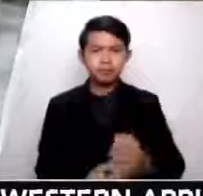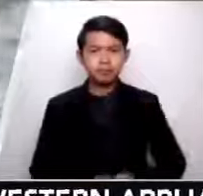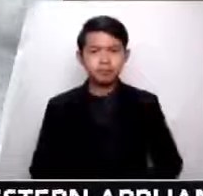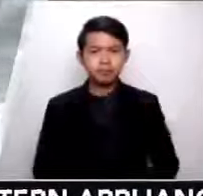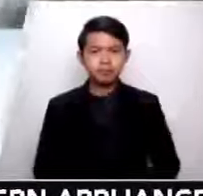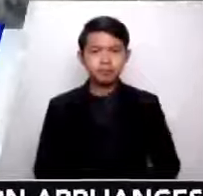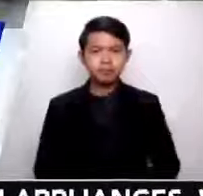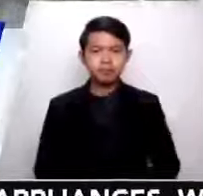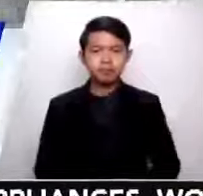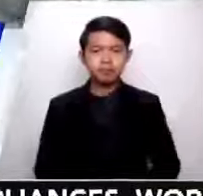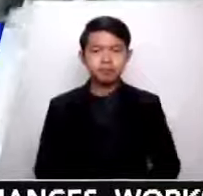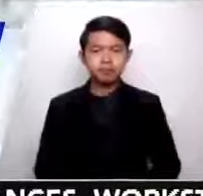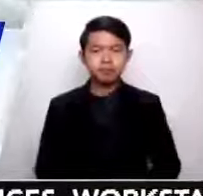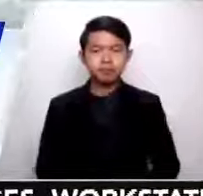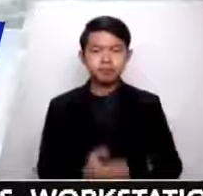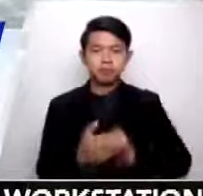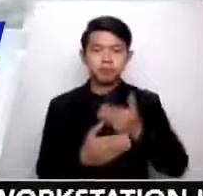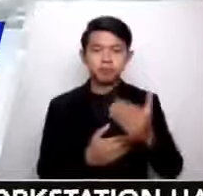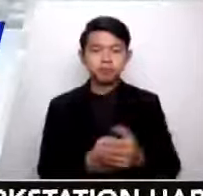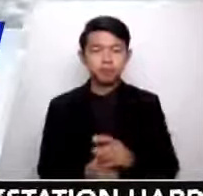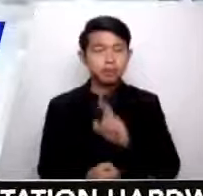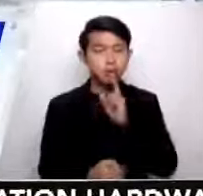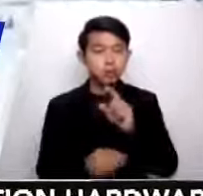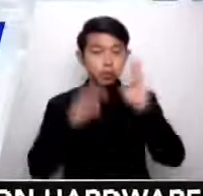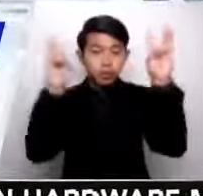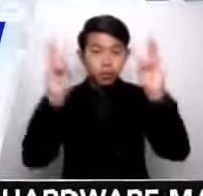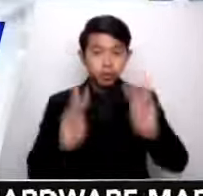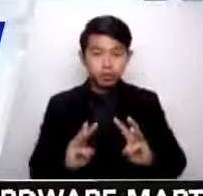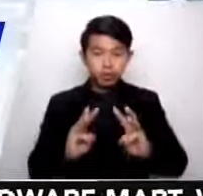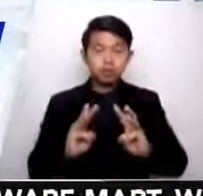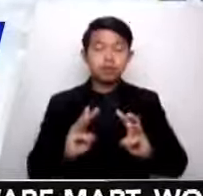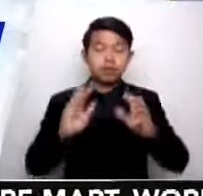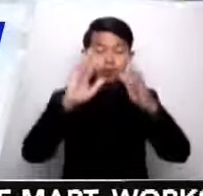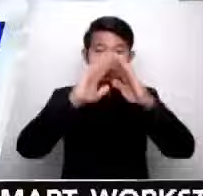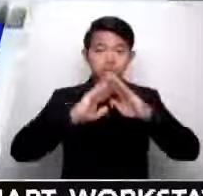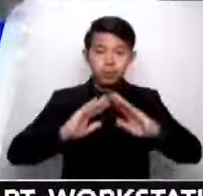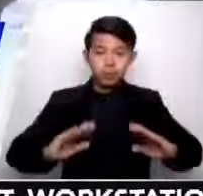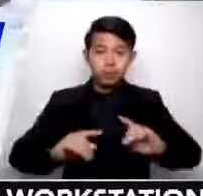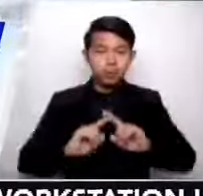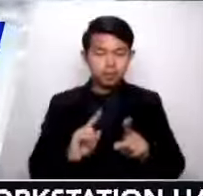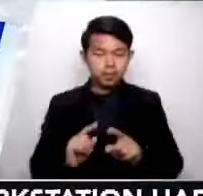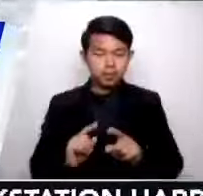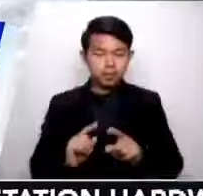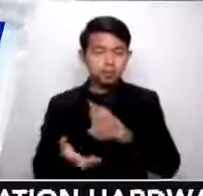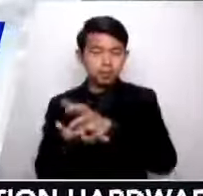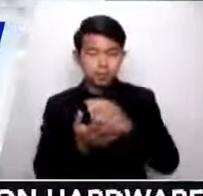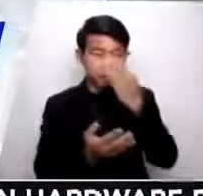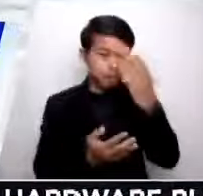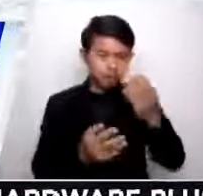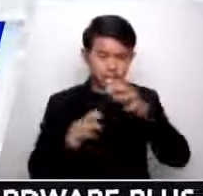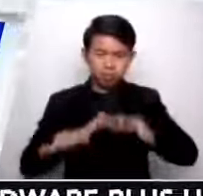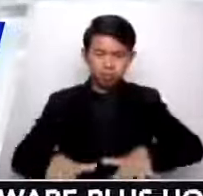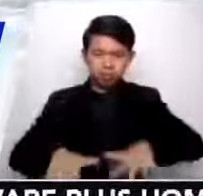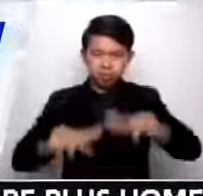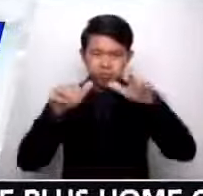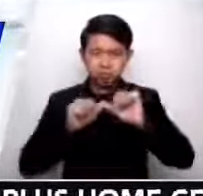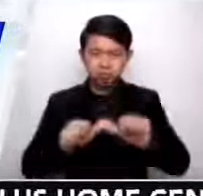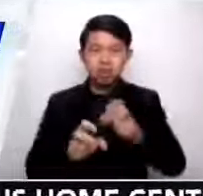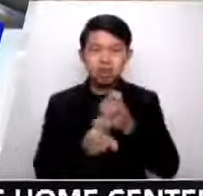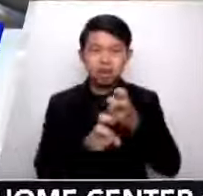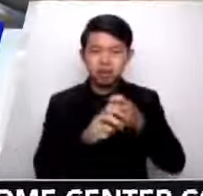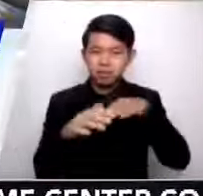Kahit bumuti na ang panahon, lubog pa rin sa bahang ilang bahagi ng Maykawayan, Bulacan. Pahirapan ang pagtawid ng mga motorista sa MacArthur